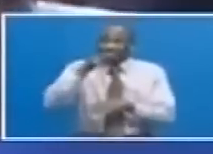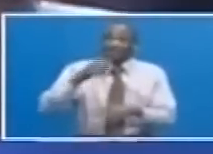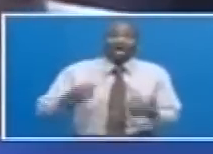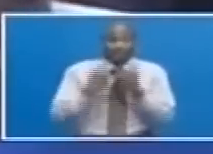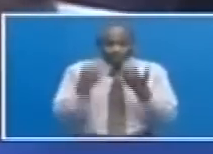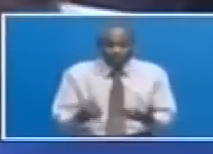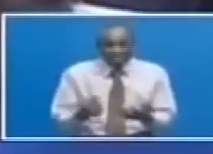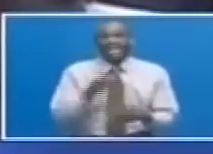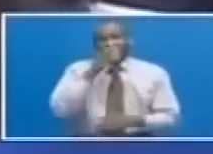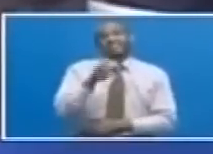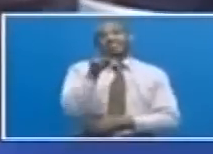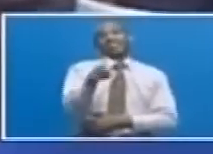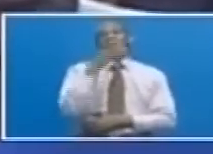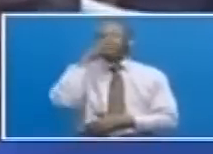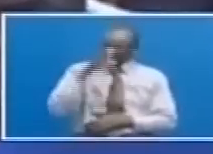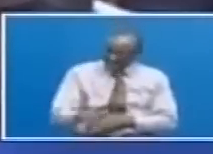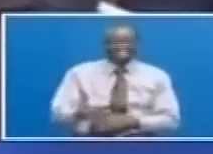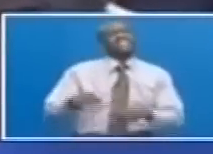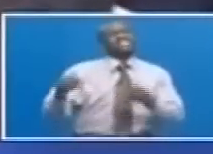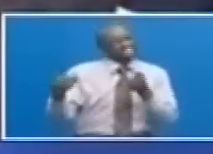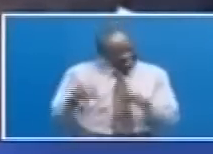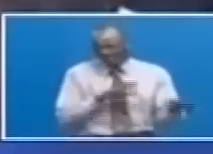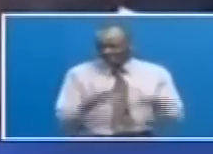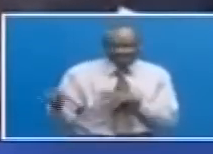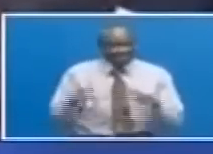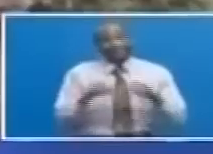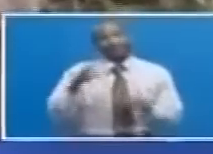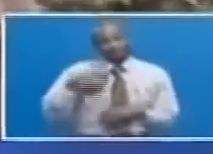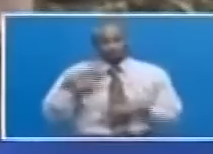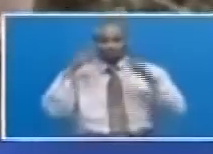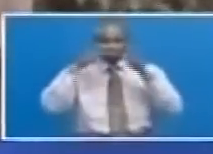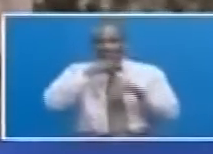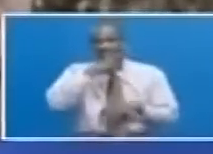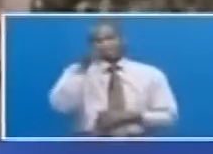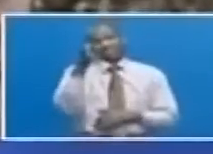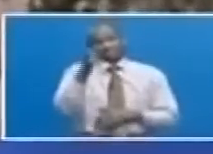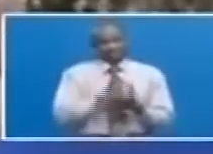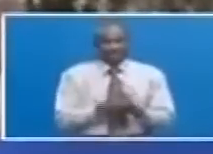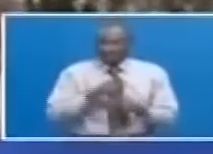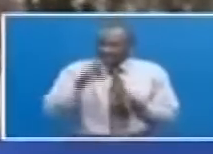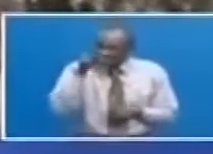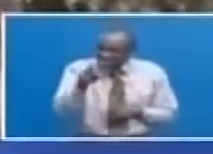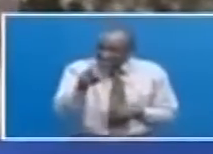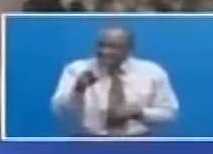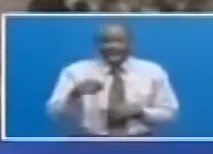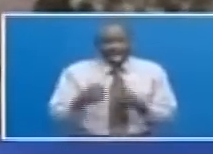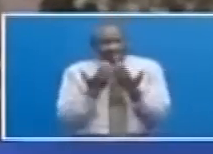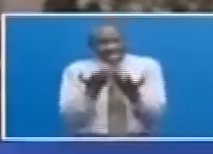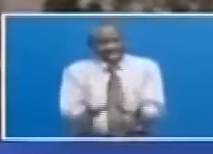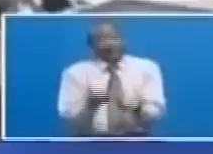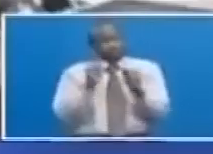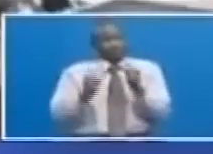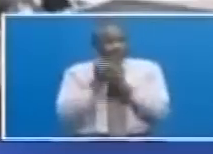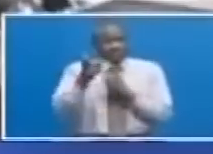na ya kumfika laana na maafa kutoka kwa mizimu ya Bakuria. Lakini je, ni tambiko pekee